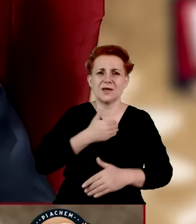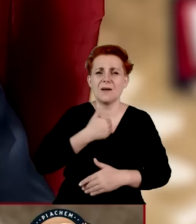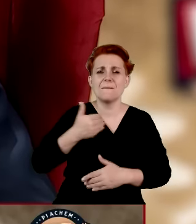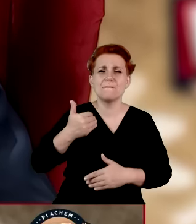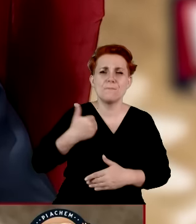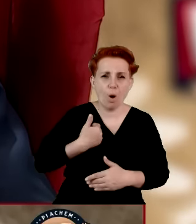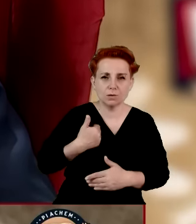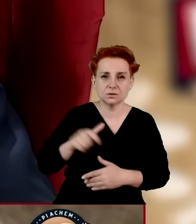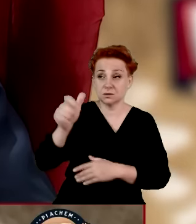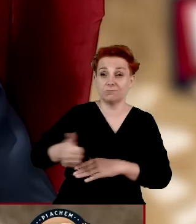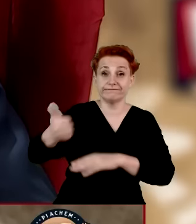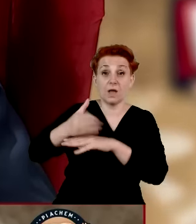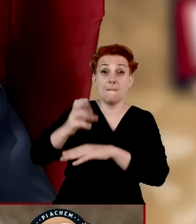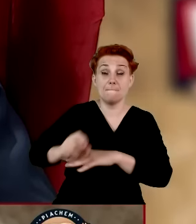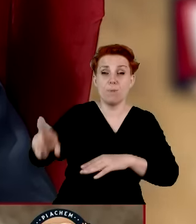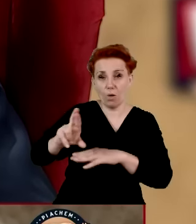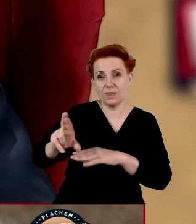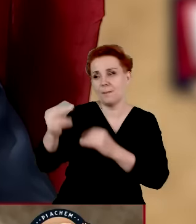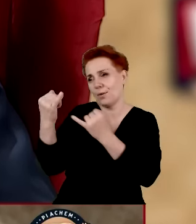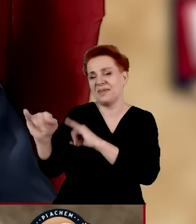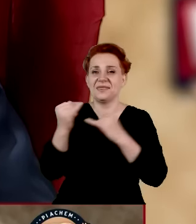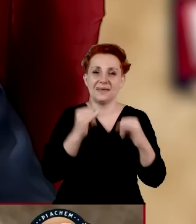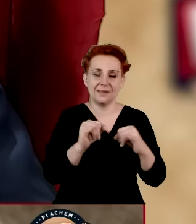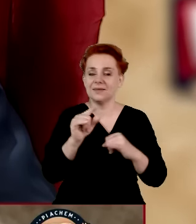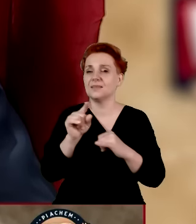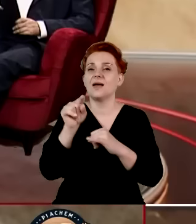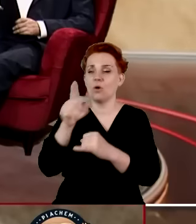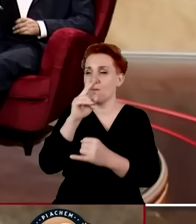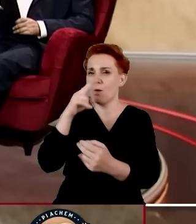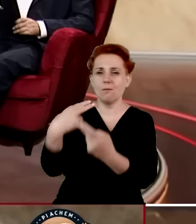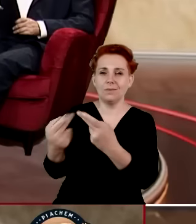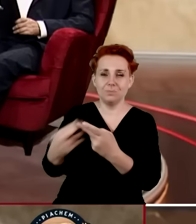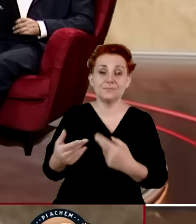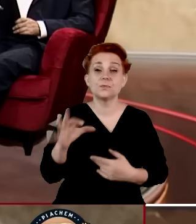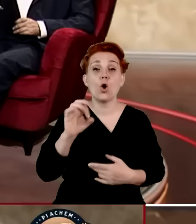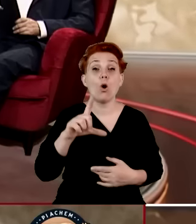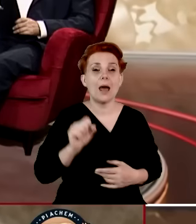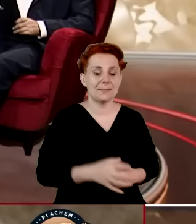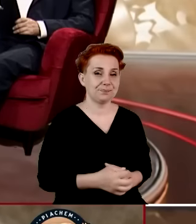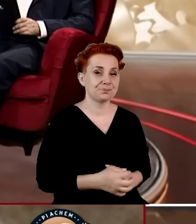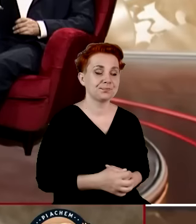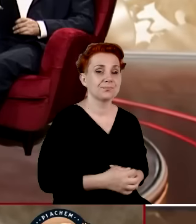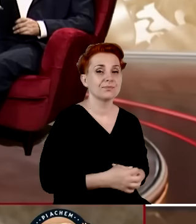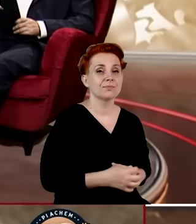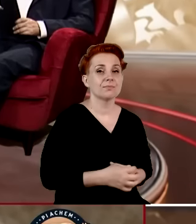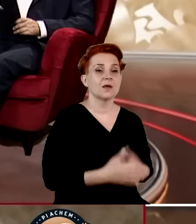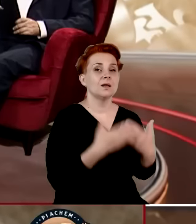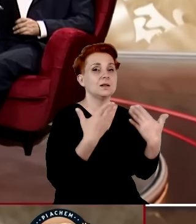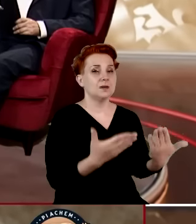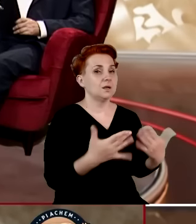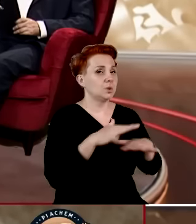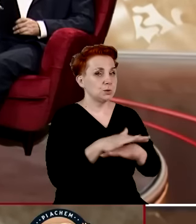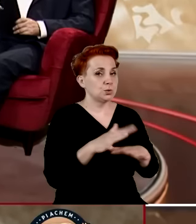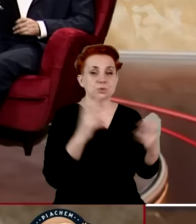opinię prawną, która została zlecona przez bardzo mocno zaangażowanego polityka koalicji rządzącej,